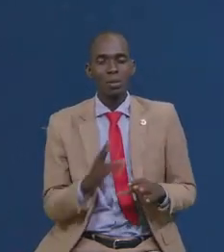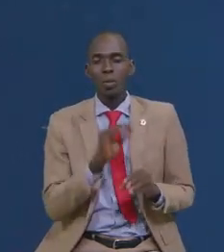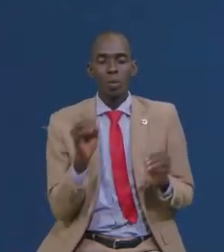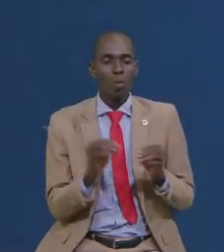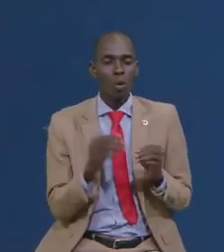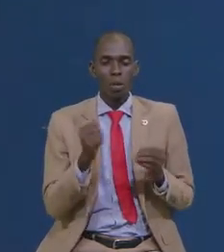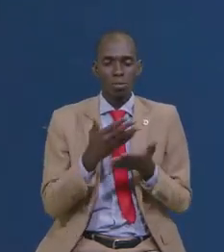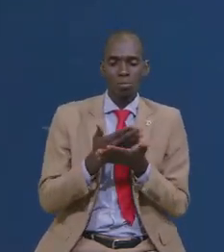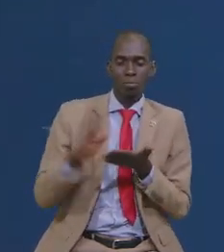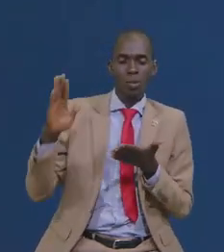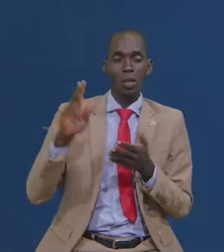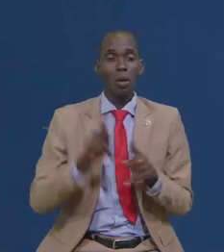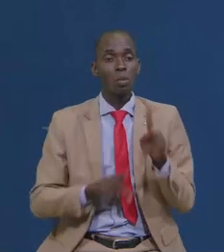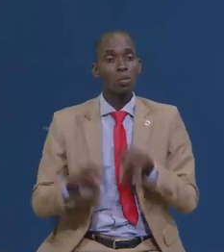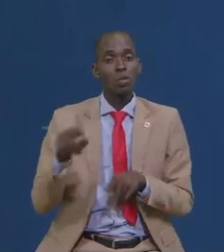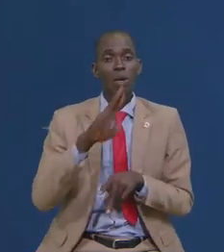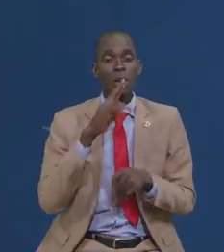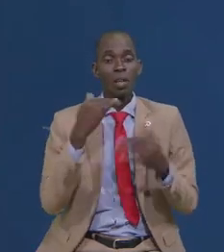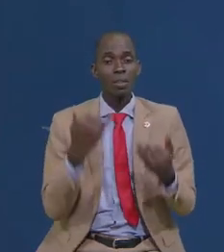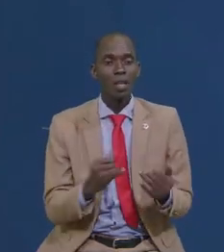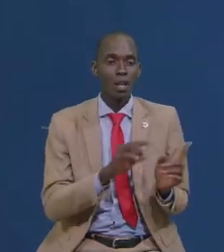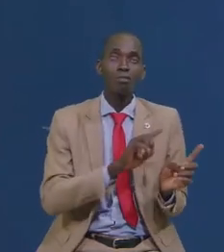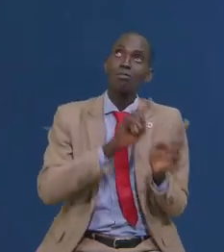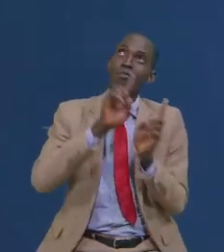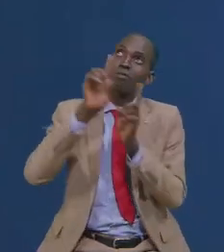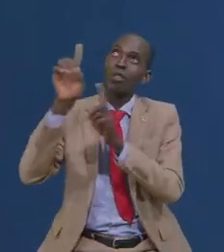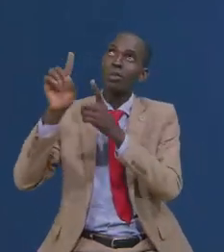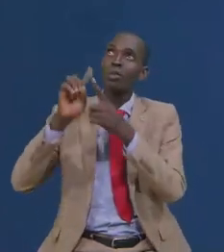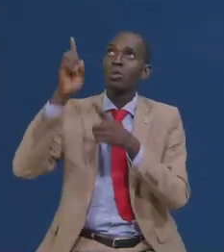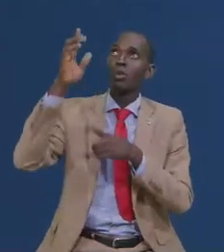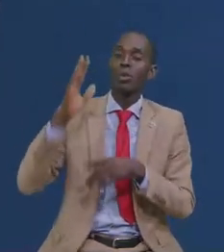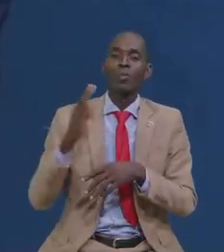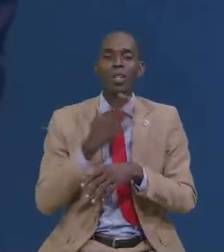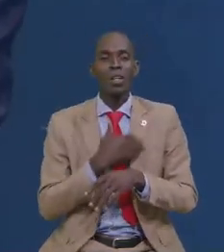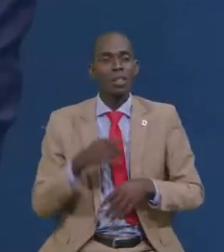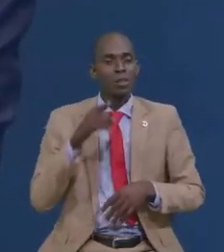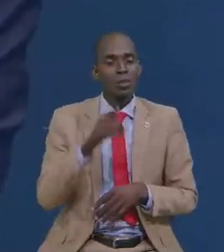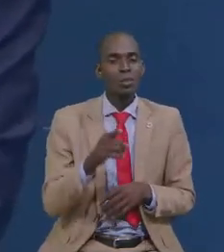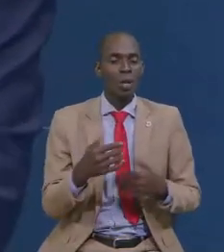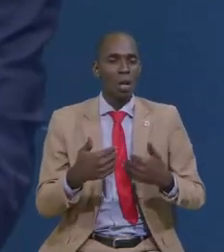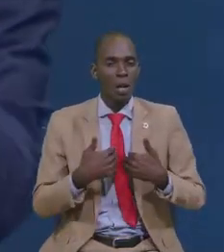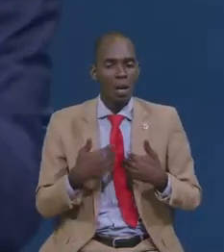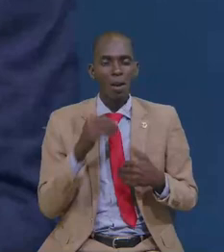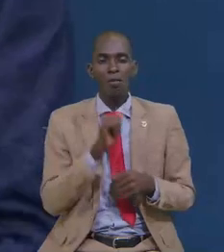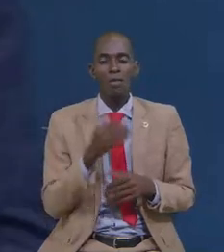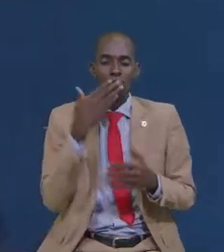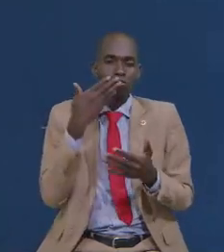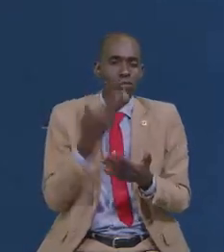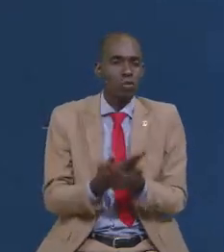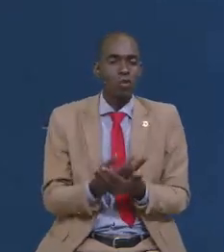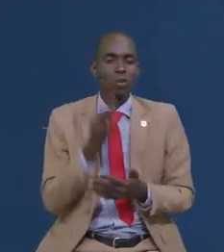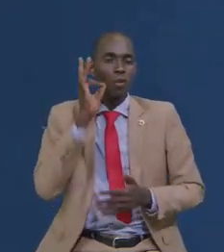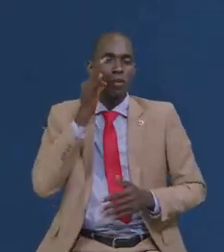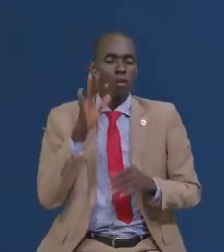personne dépravée, réprouvée. Rejeté, vous venez maintenant au Seigneur, vous avez une